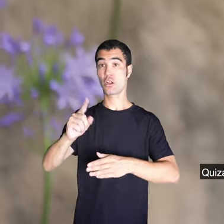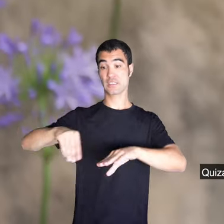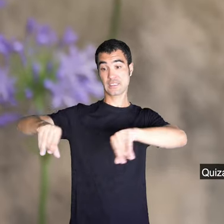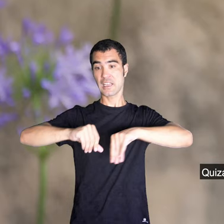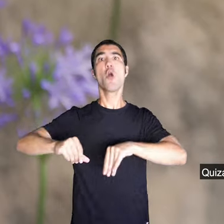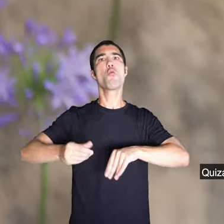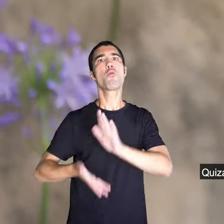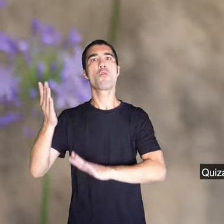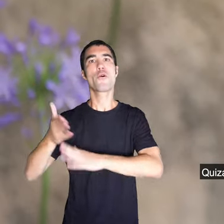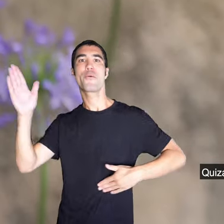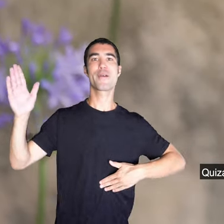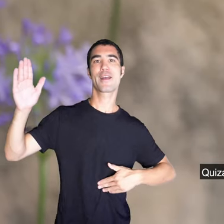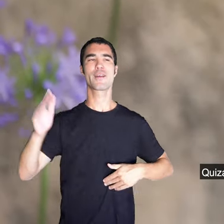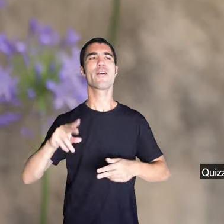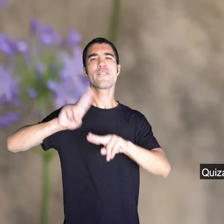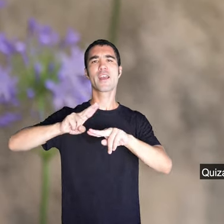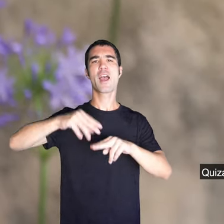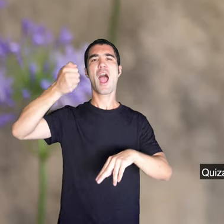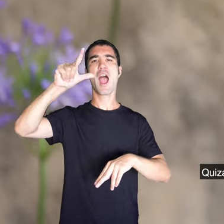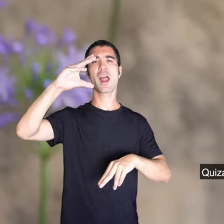potser cada setmana n'hi havia, a l'Alcàsser,